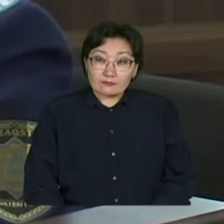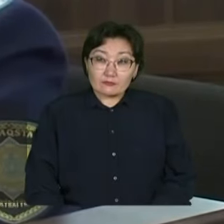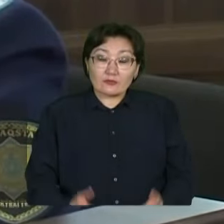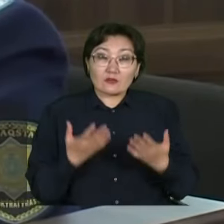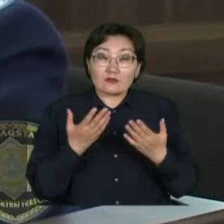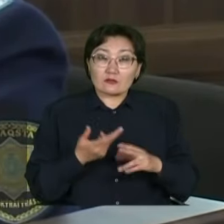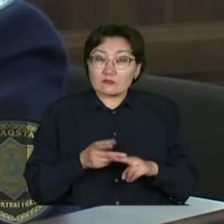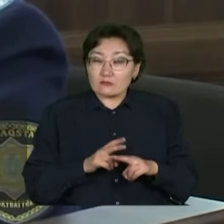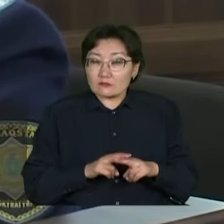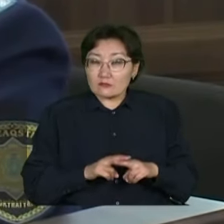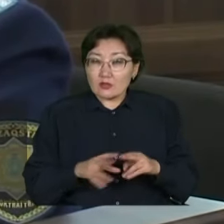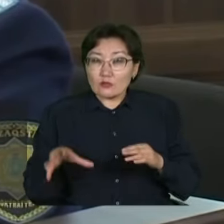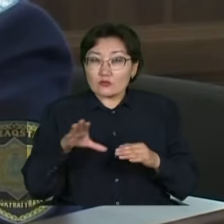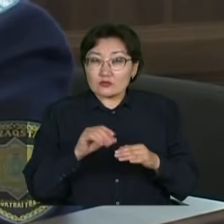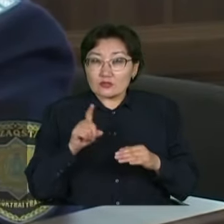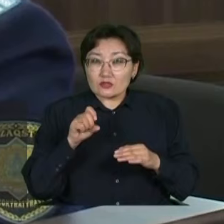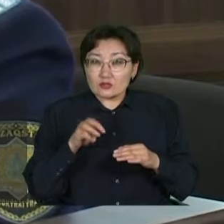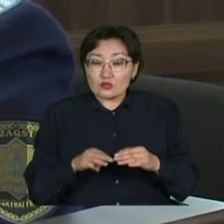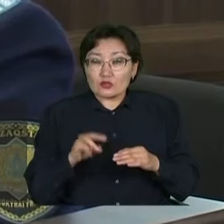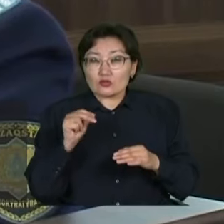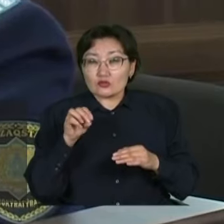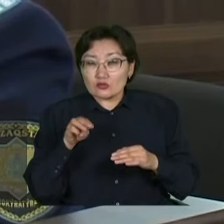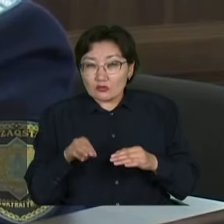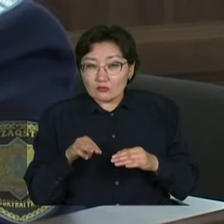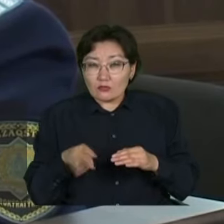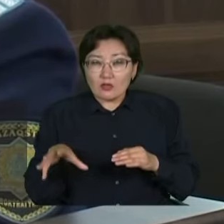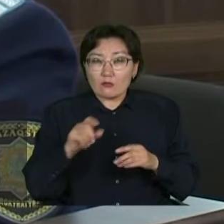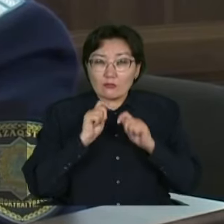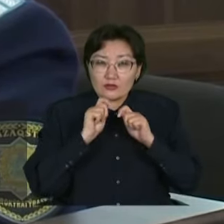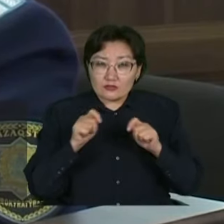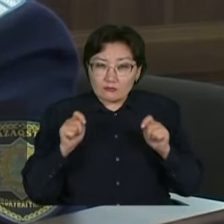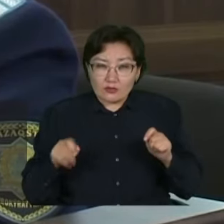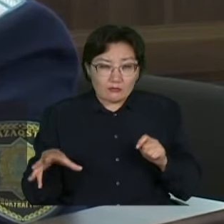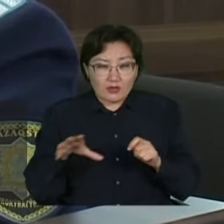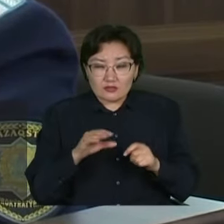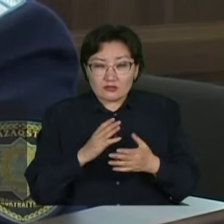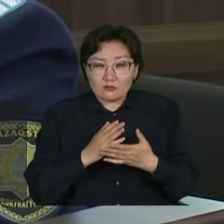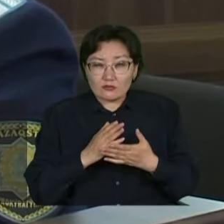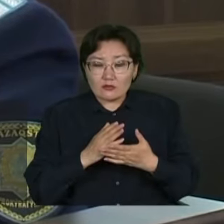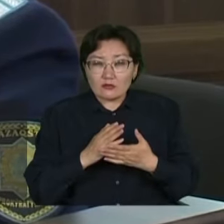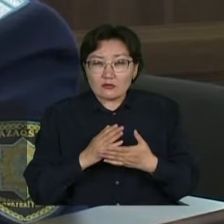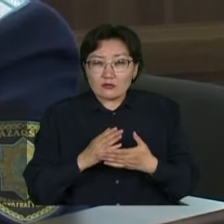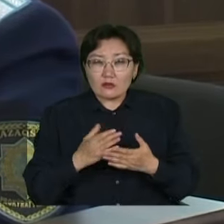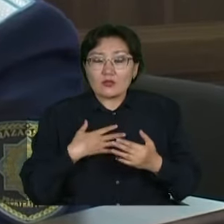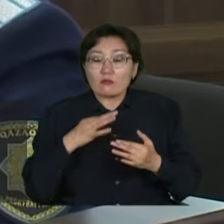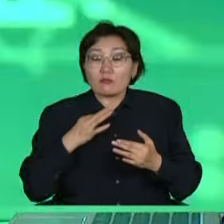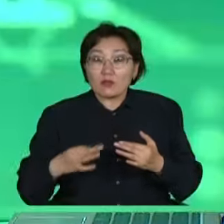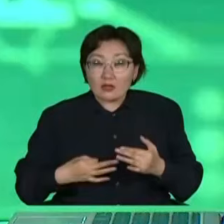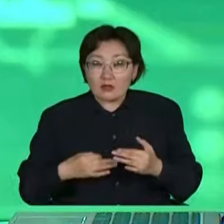банк аккаунттарымды, шоттарымды, ұлдарыма сыйлаймын, назымға сыйлаймын, ұлдарымды асырасыншы.